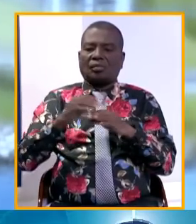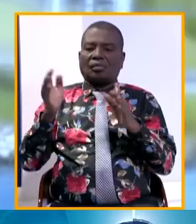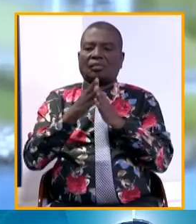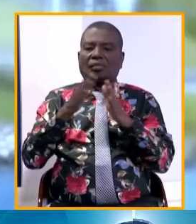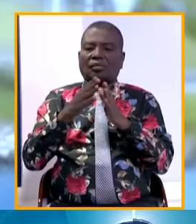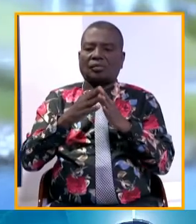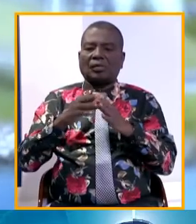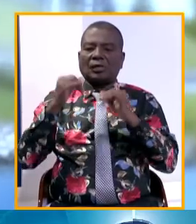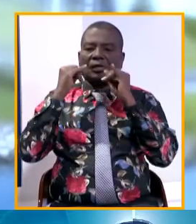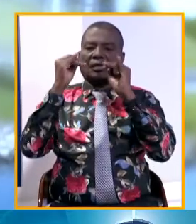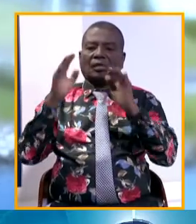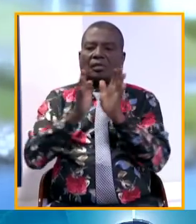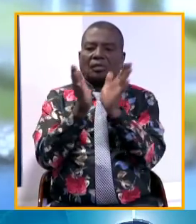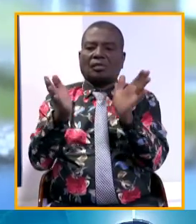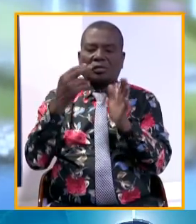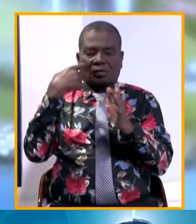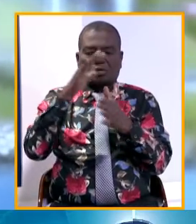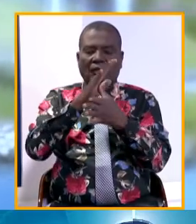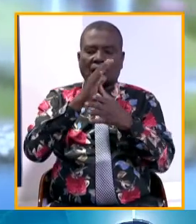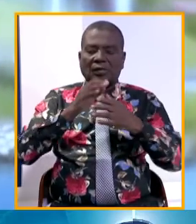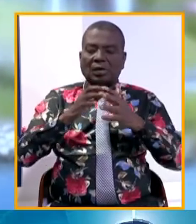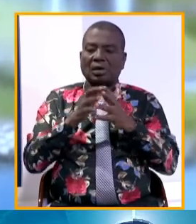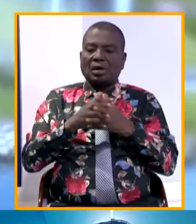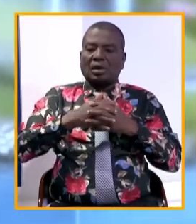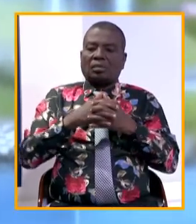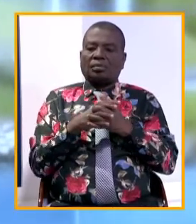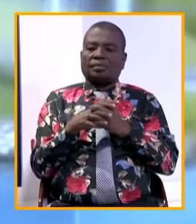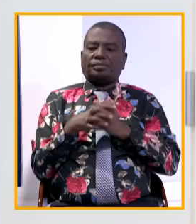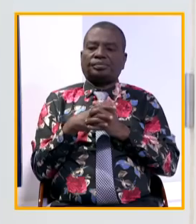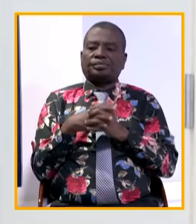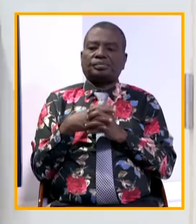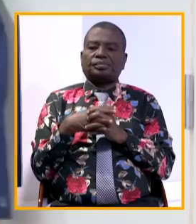d'État d'Afrique. Les précisions de Jérôme Kofi Aboula.